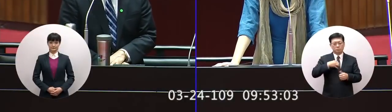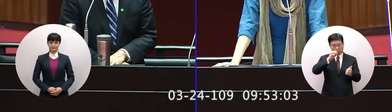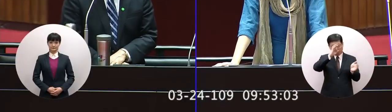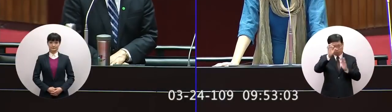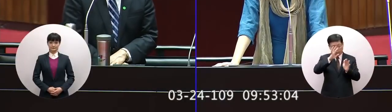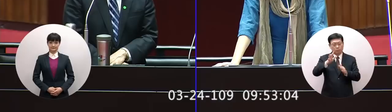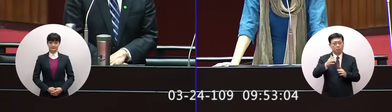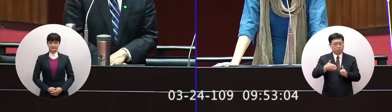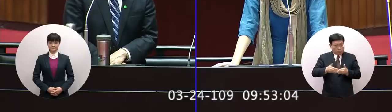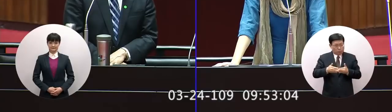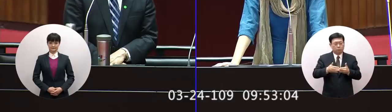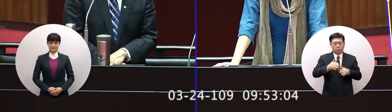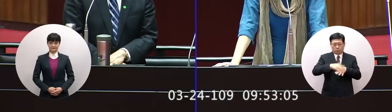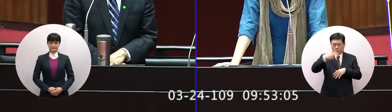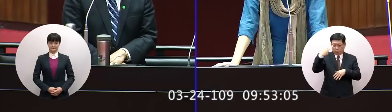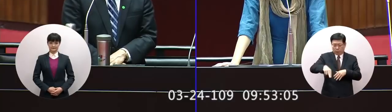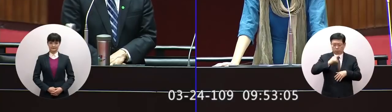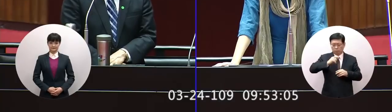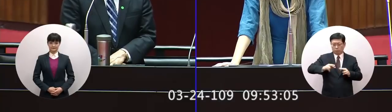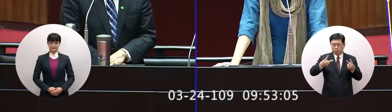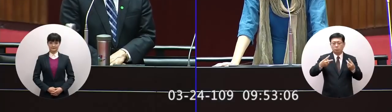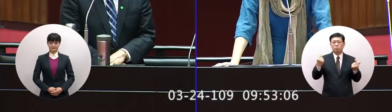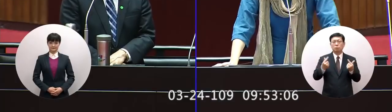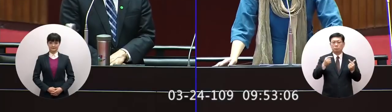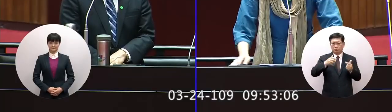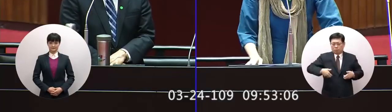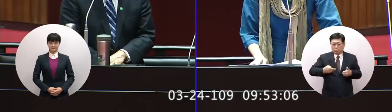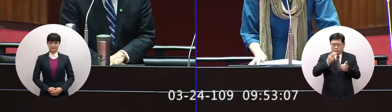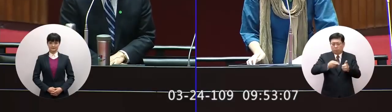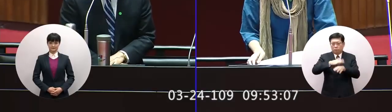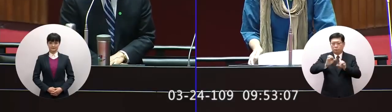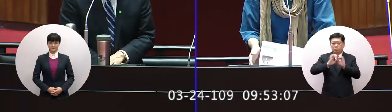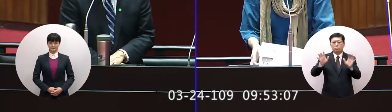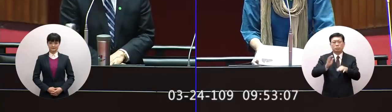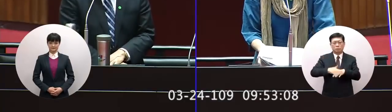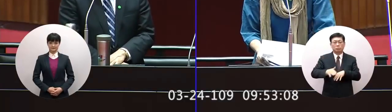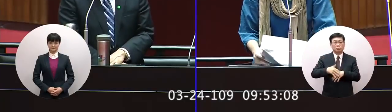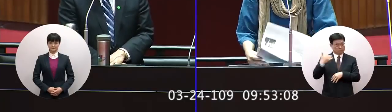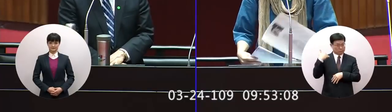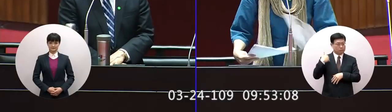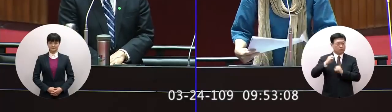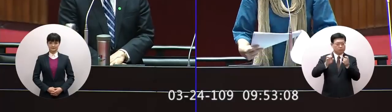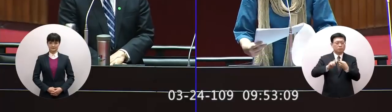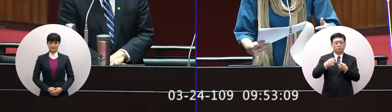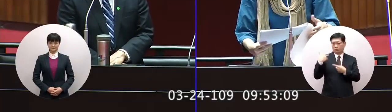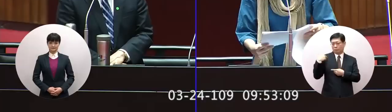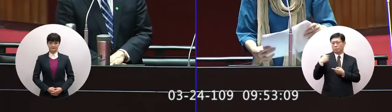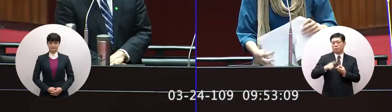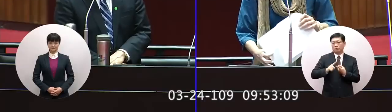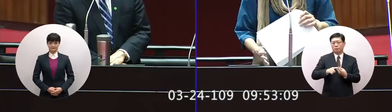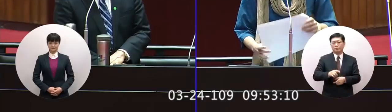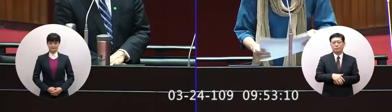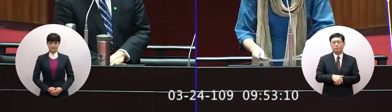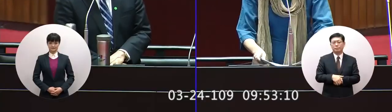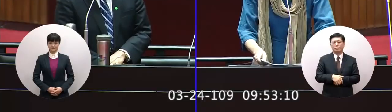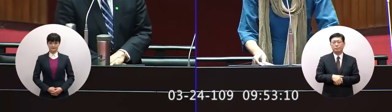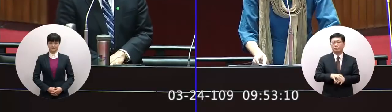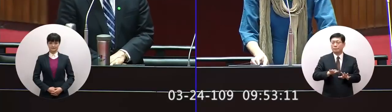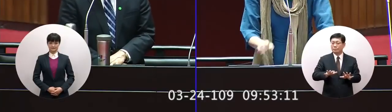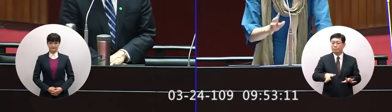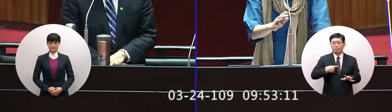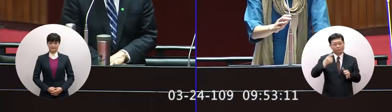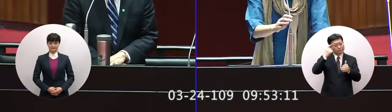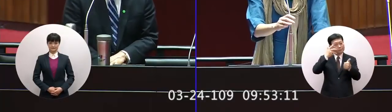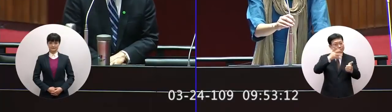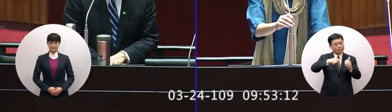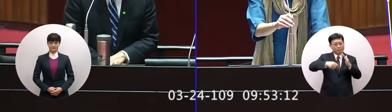需要采取进一步的动作，包括紧急命令在内啊，当时是这样讲，上个礼拜是这样讲的。所以今天